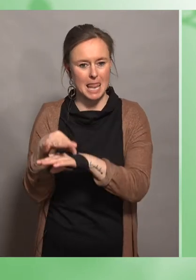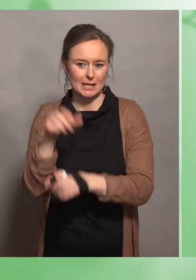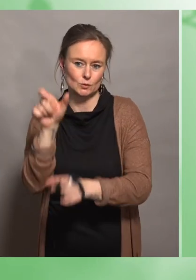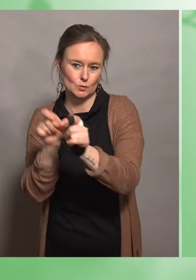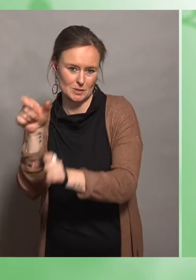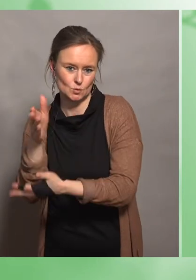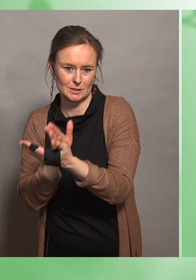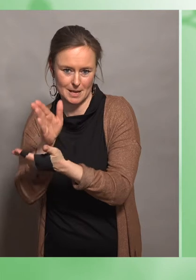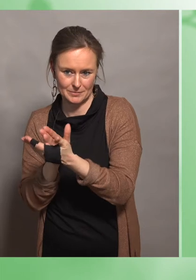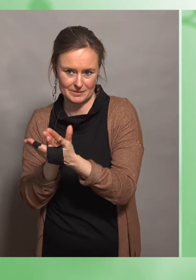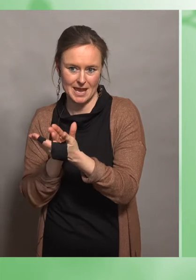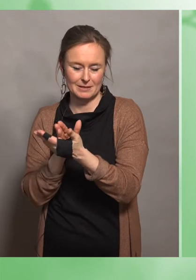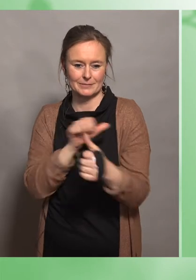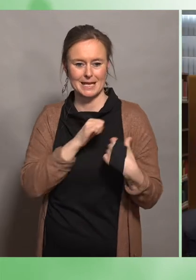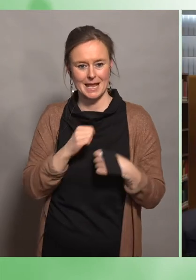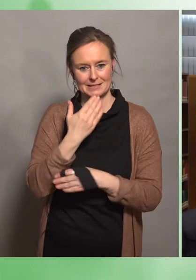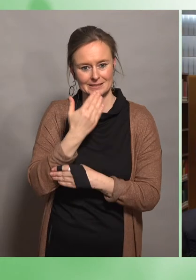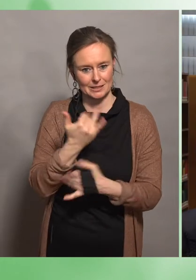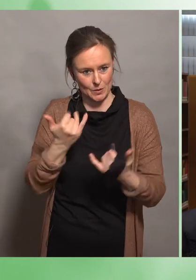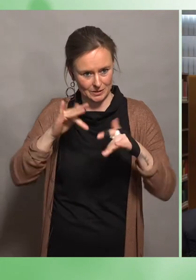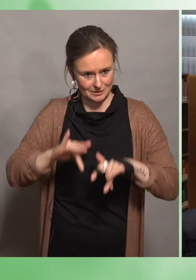dass Sie heute bei uns sind. Vielen Dank dafür.